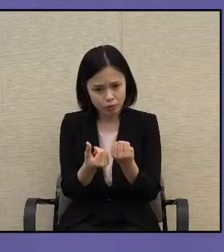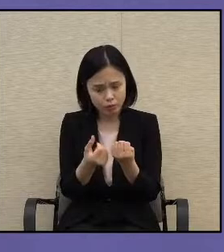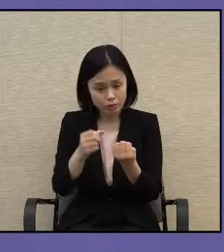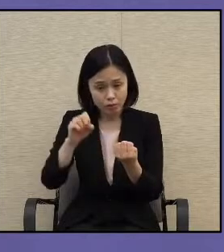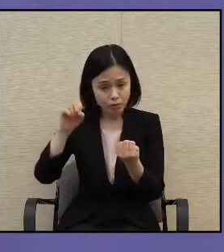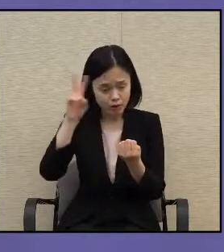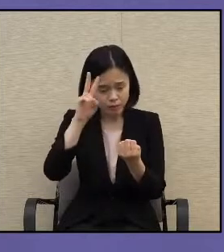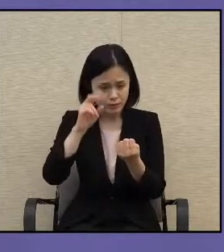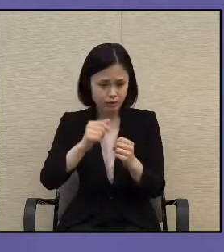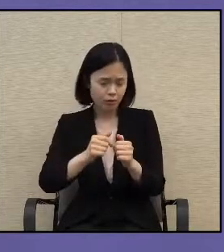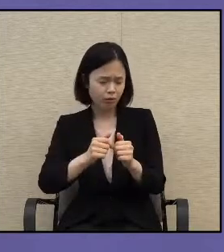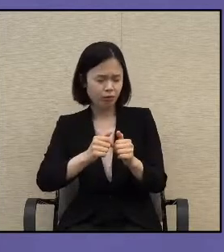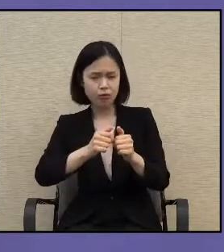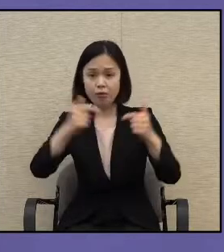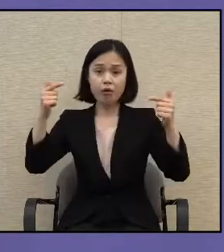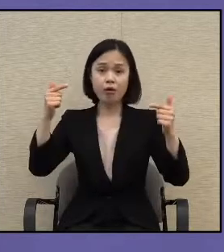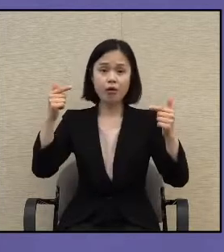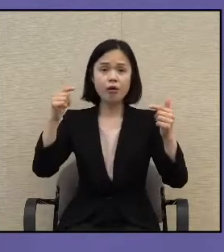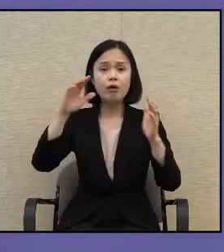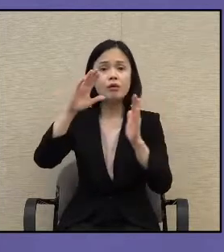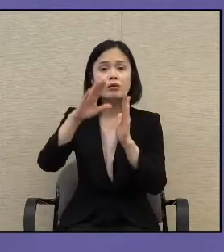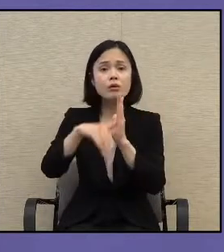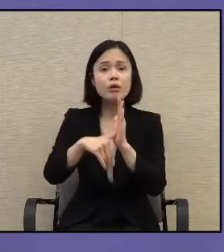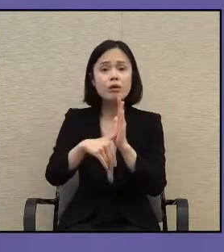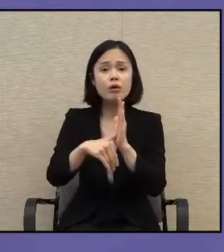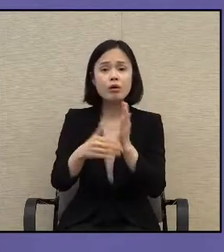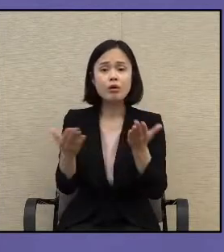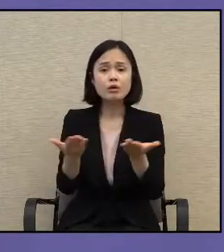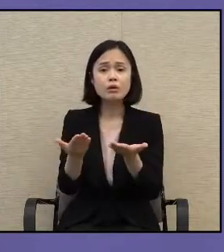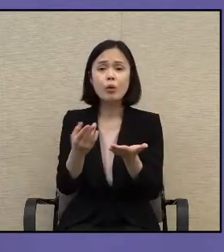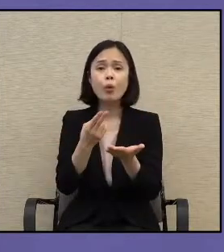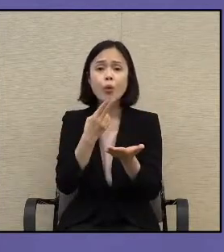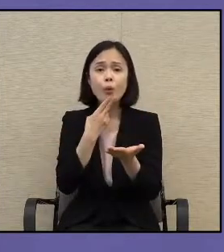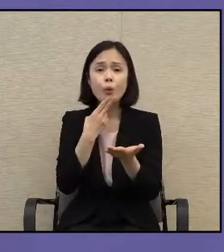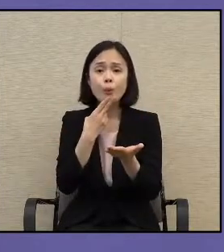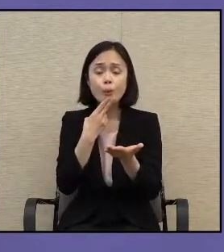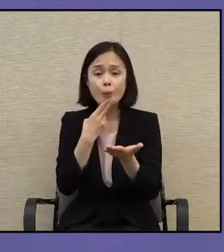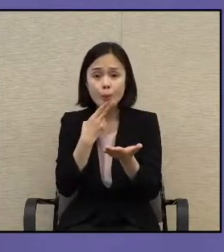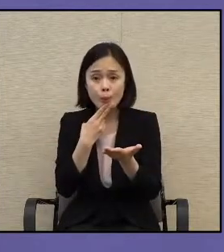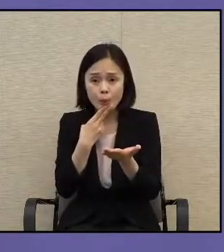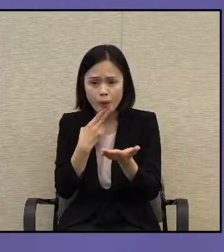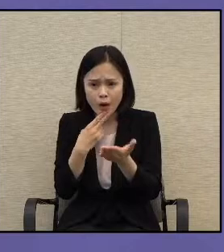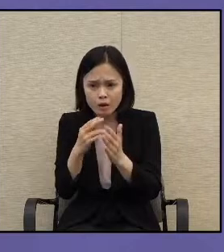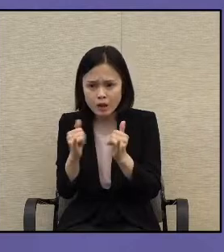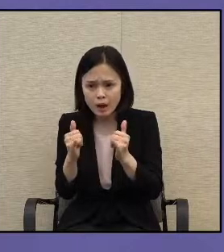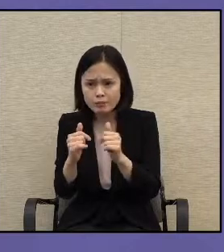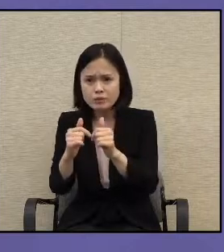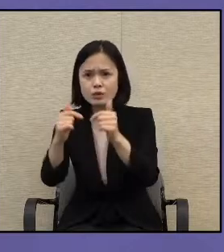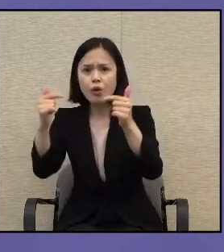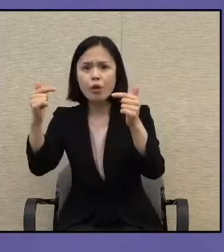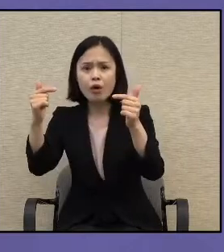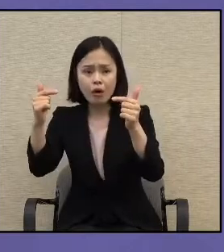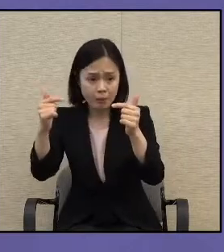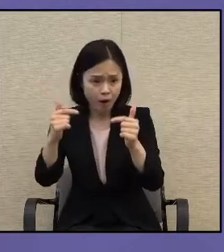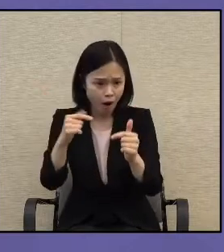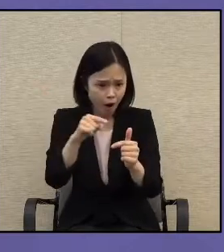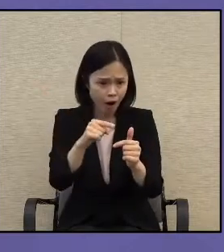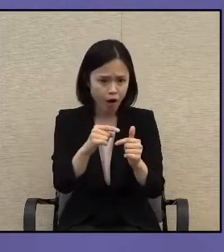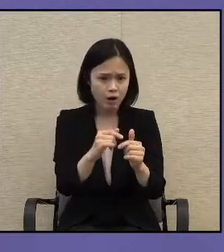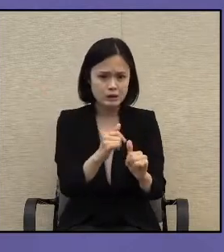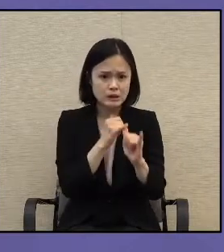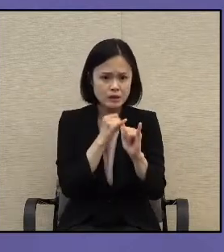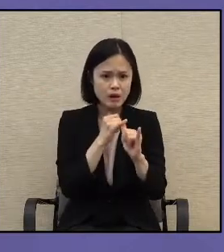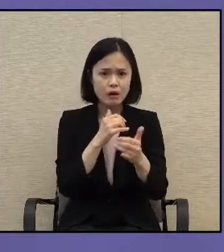이런 이제 높아진 실업률이라고 하는 것 자체가 훨씬 더 자살률을 여기서 보면은